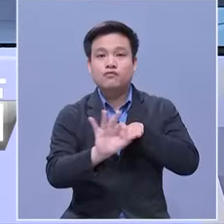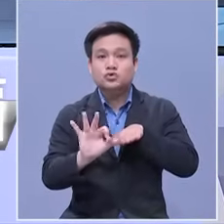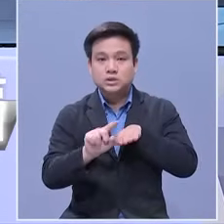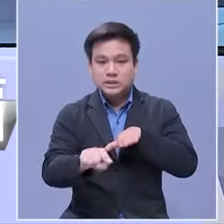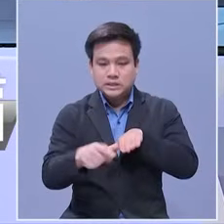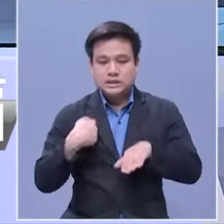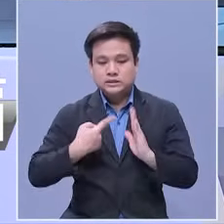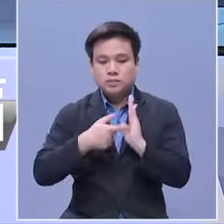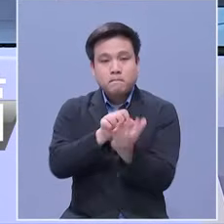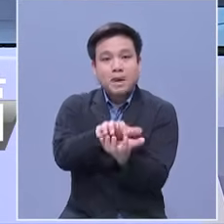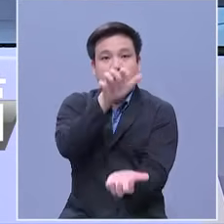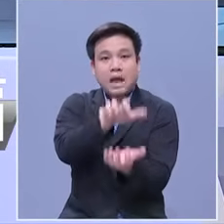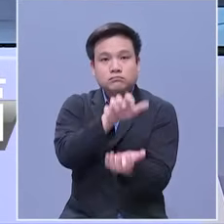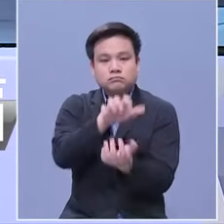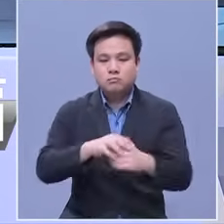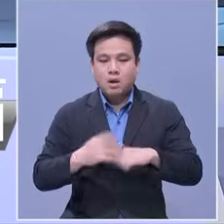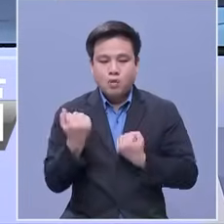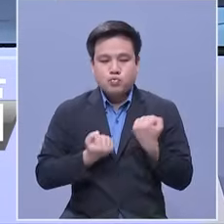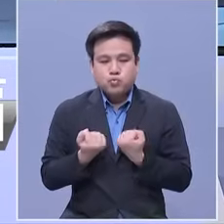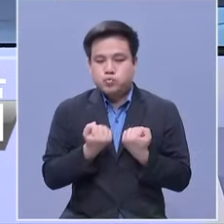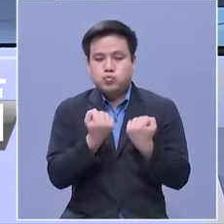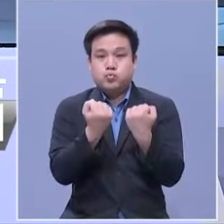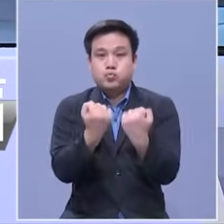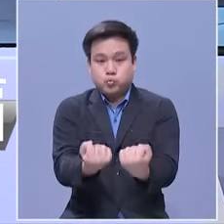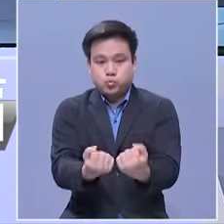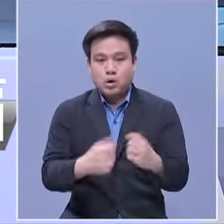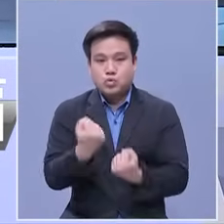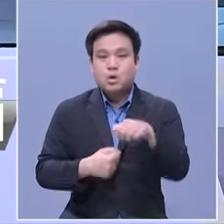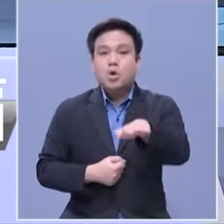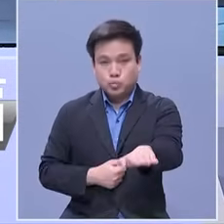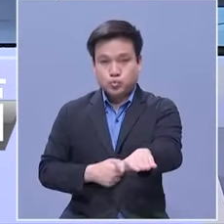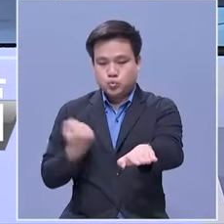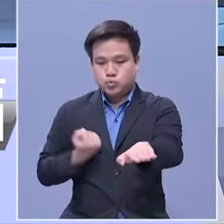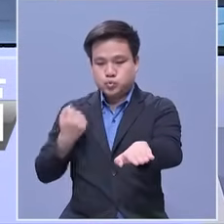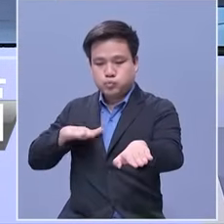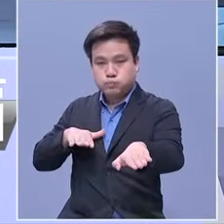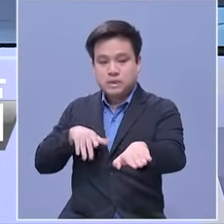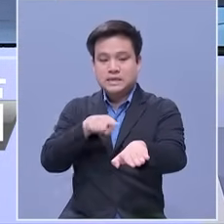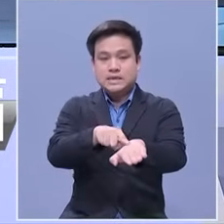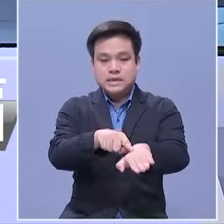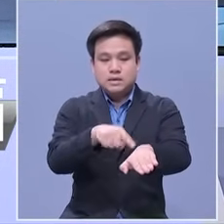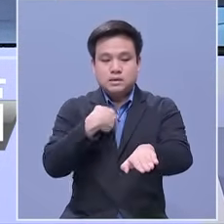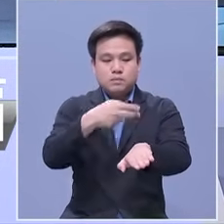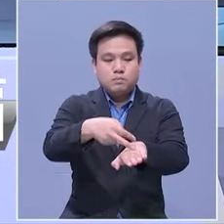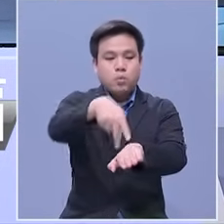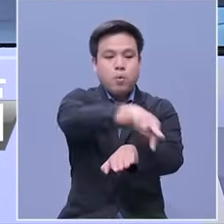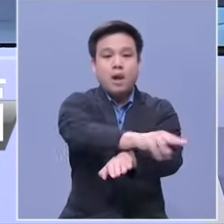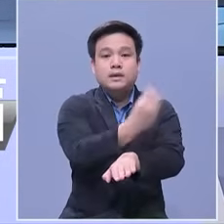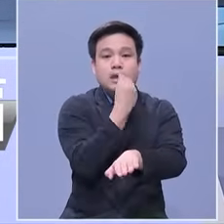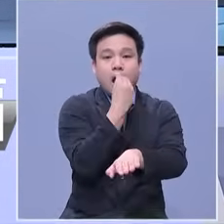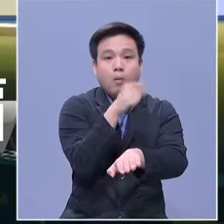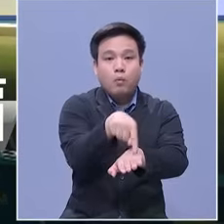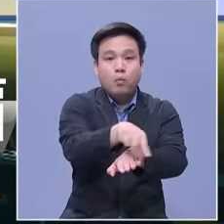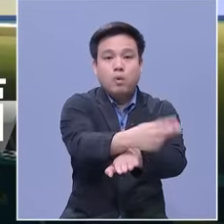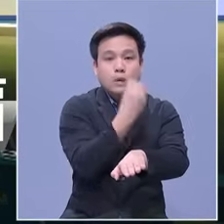มีคนขับรถฟอร์จูเนอร์ไปพุ่งชนรถคันที่เขาจอดอยู่ริมทางเพื่อแวะกินข้าวแรงชนแรงจนก